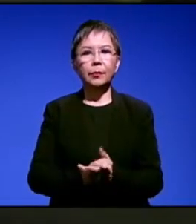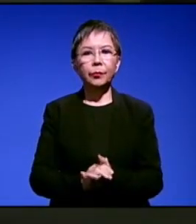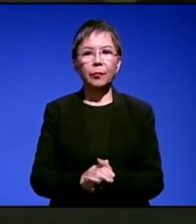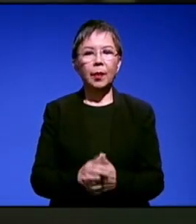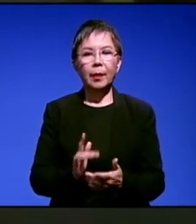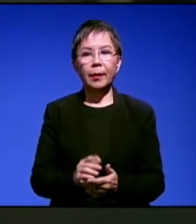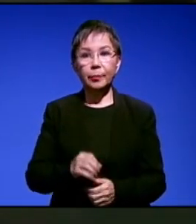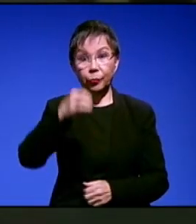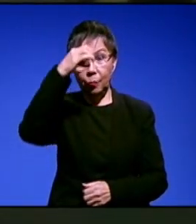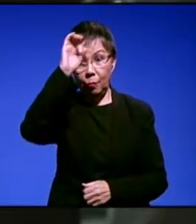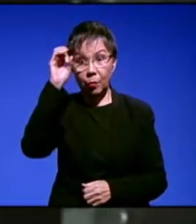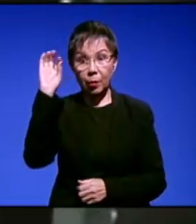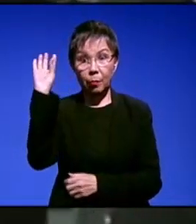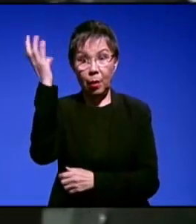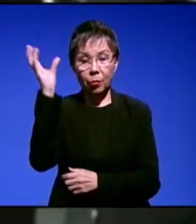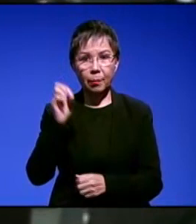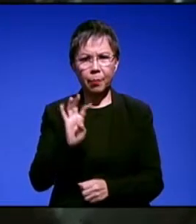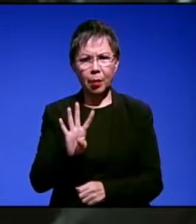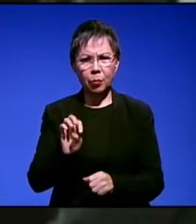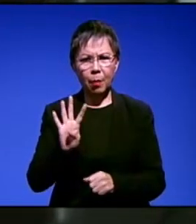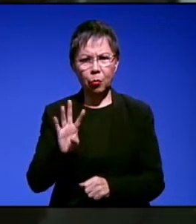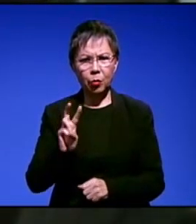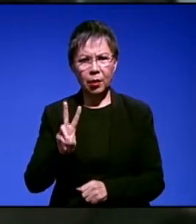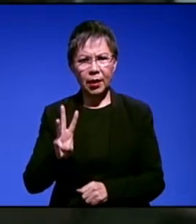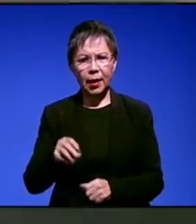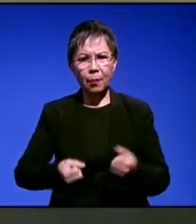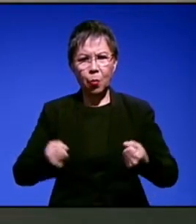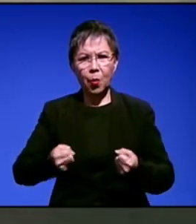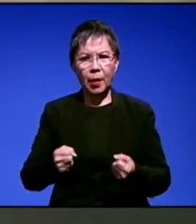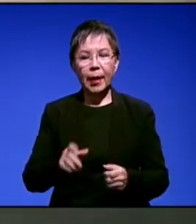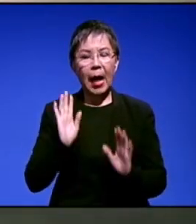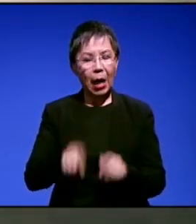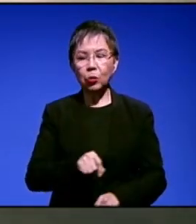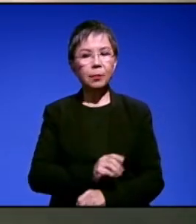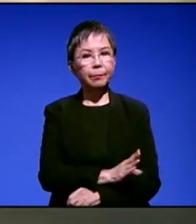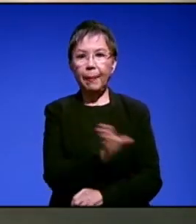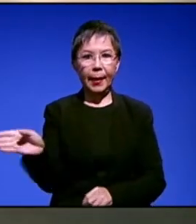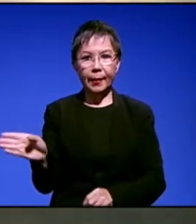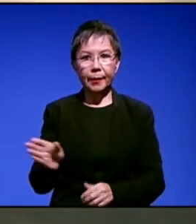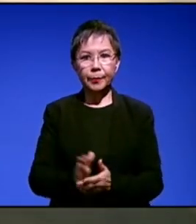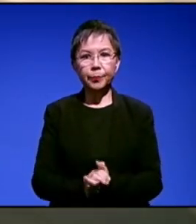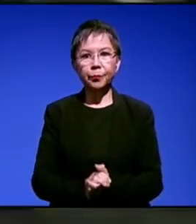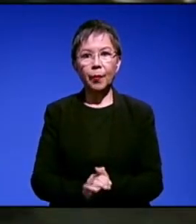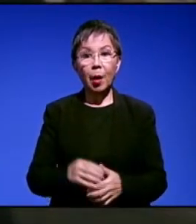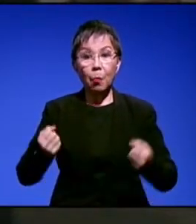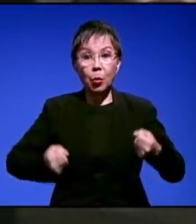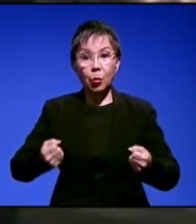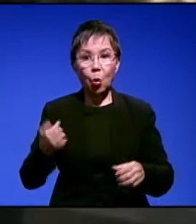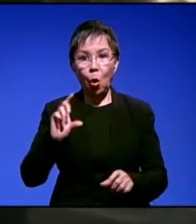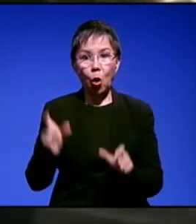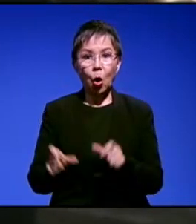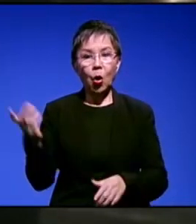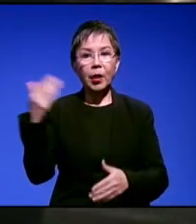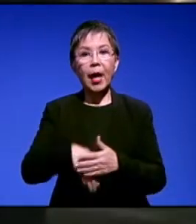Banten mencatat hingga pagi tadi ada 443 kendaraan yang diminta kembali. Sebagian besar kendaraan berisi warga